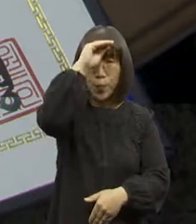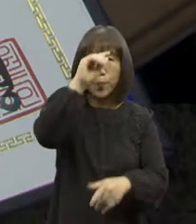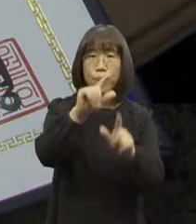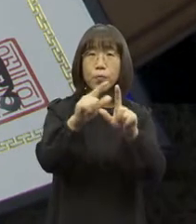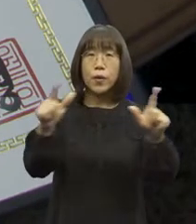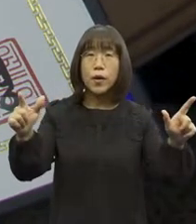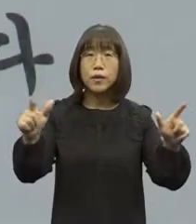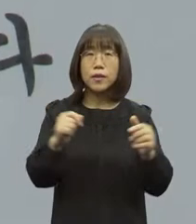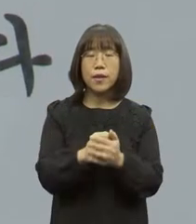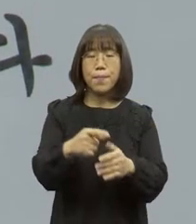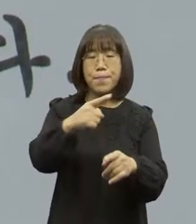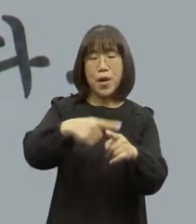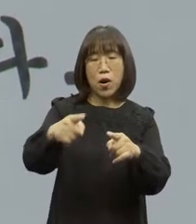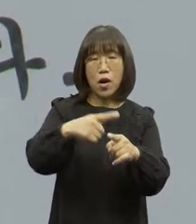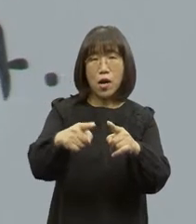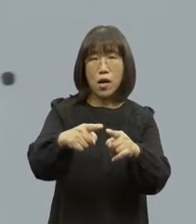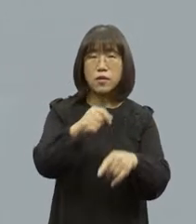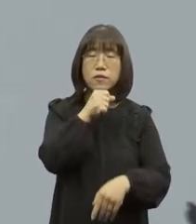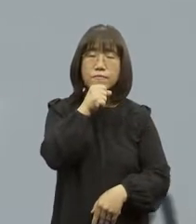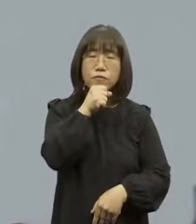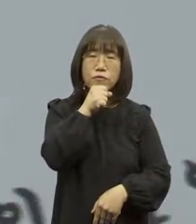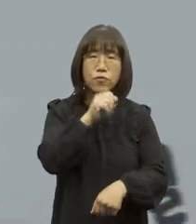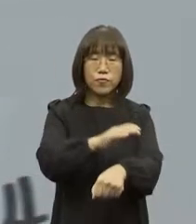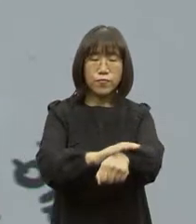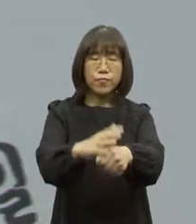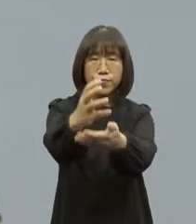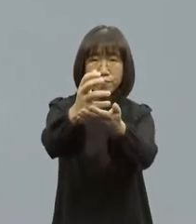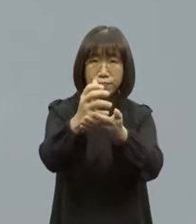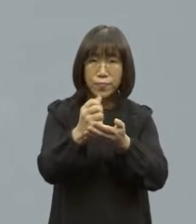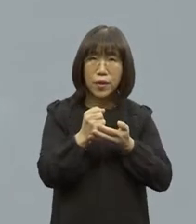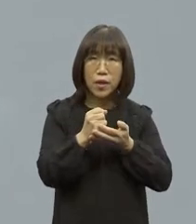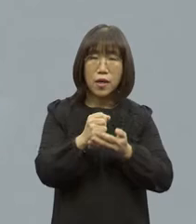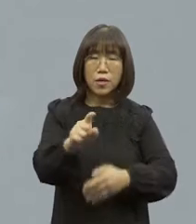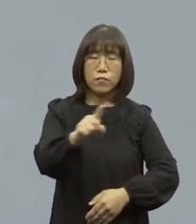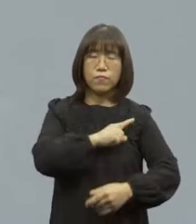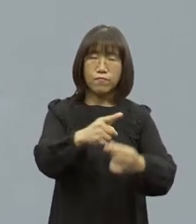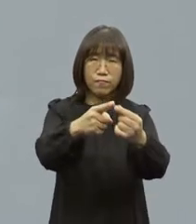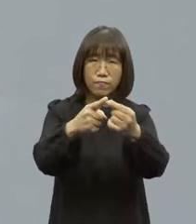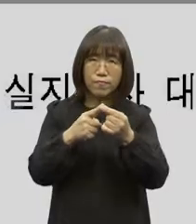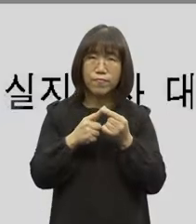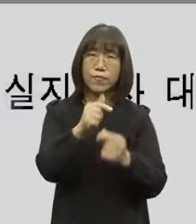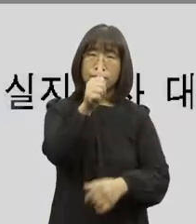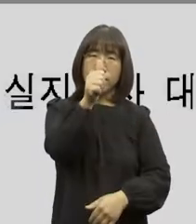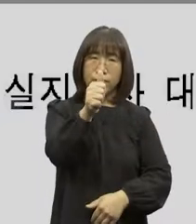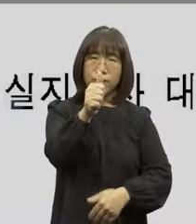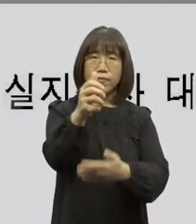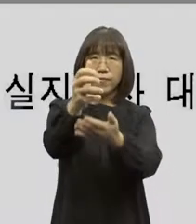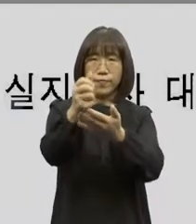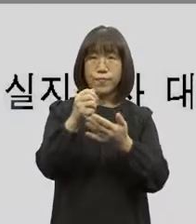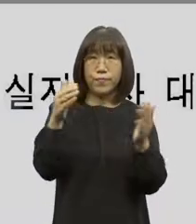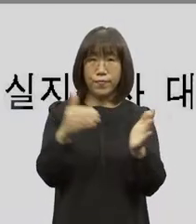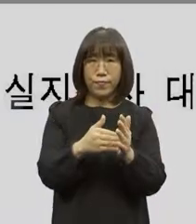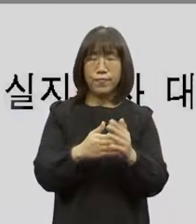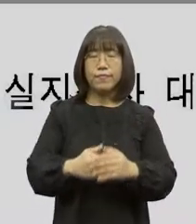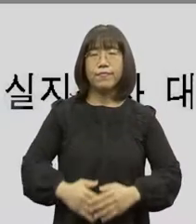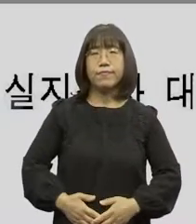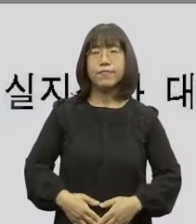사례 발굴 등 평가 분야 전반에 걸쳐 우수한 성적을 거두며 최고등급인 a 등급을 받았습니다